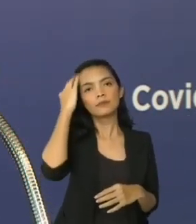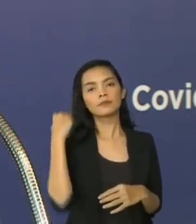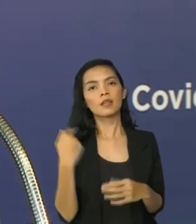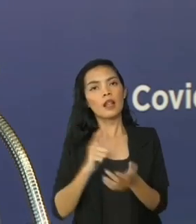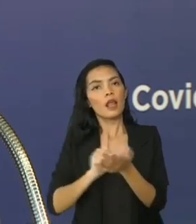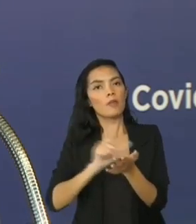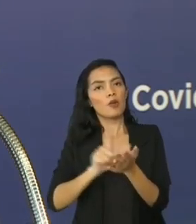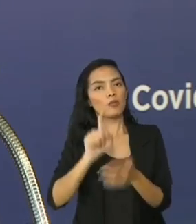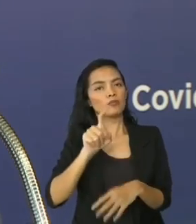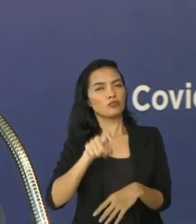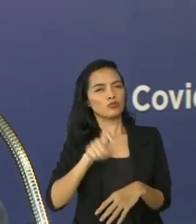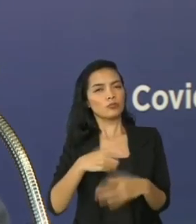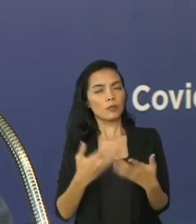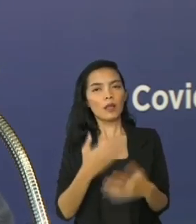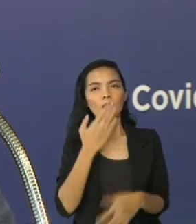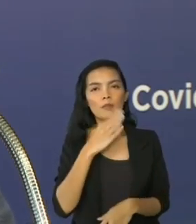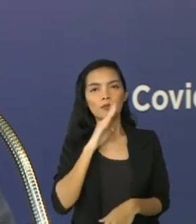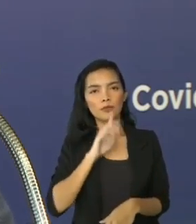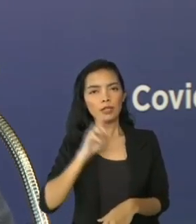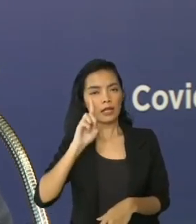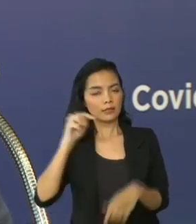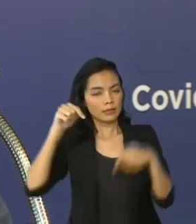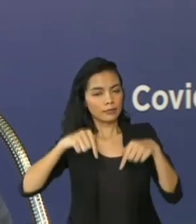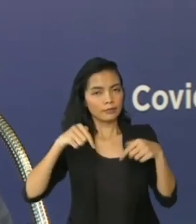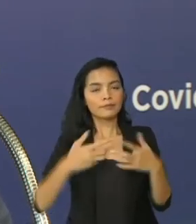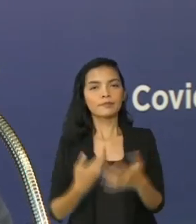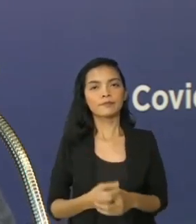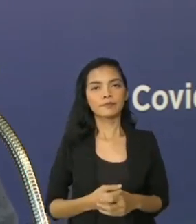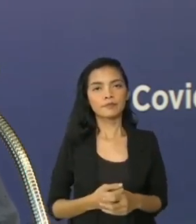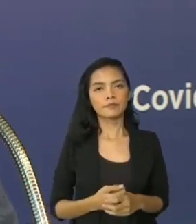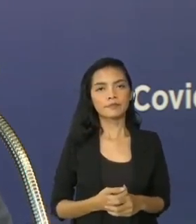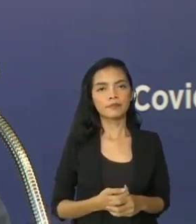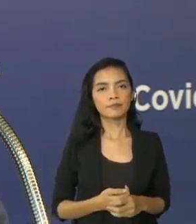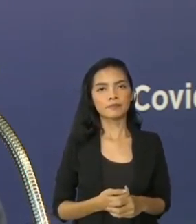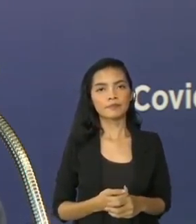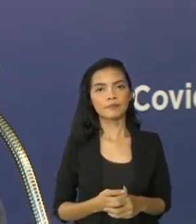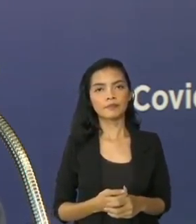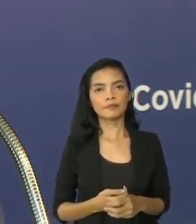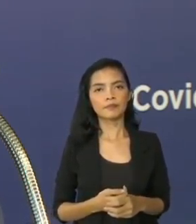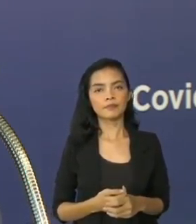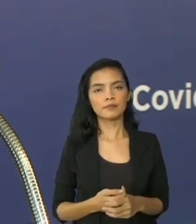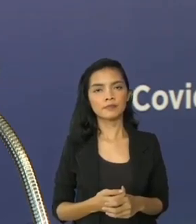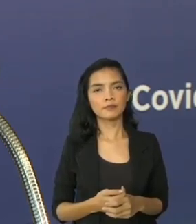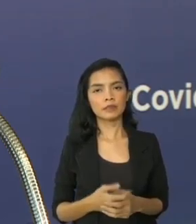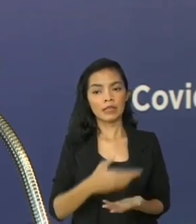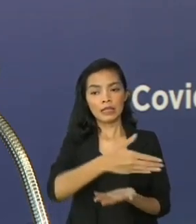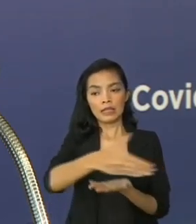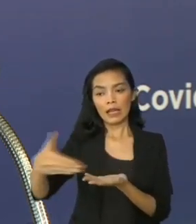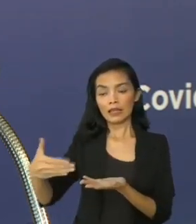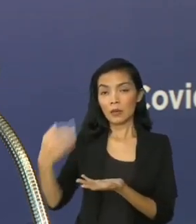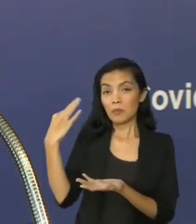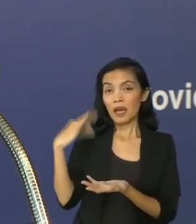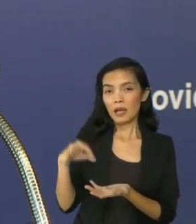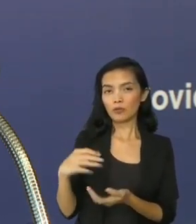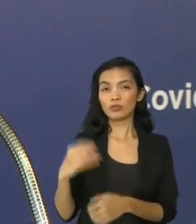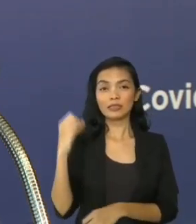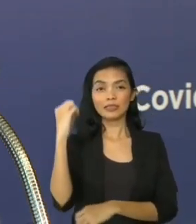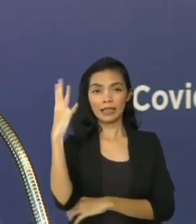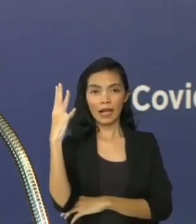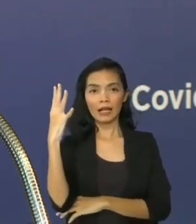laporkan Alhamdulillah pada kesempatan data terbaru siang hari ini ada